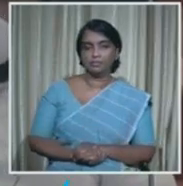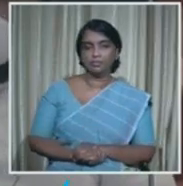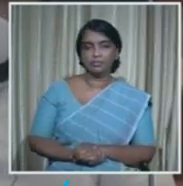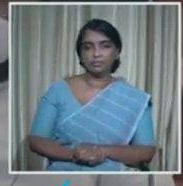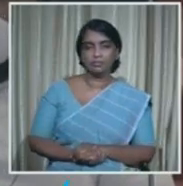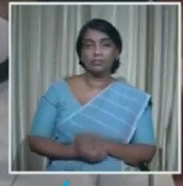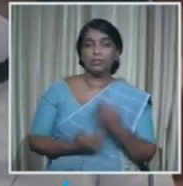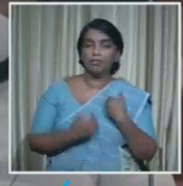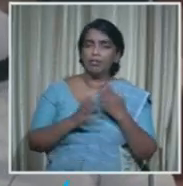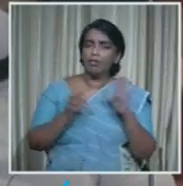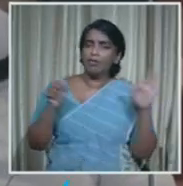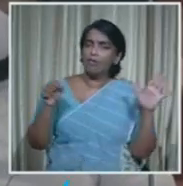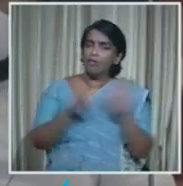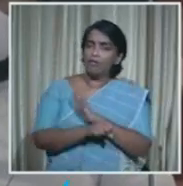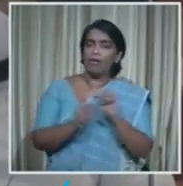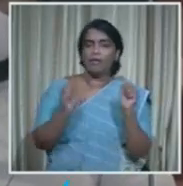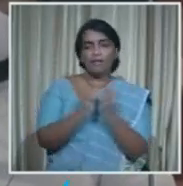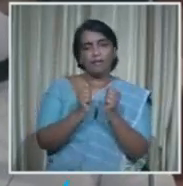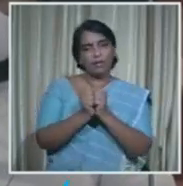mata kalah ki upari me kala